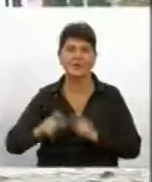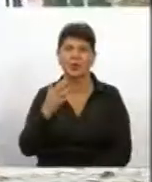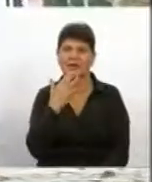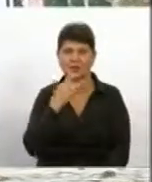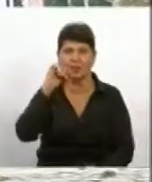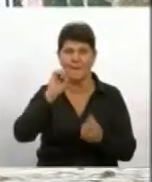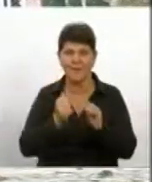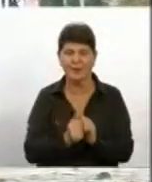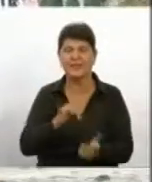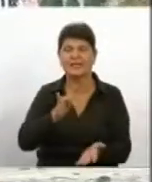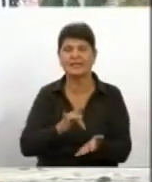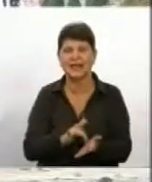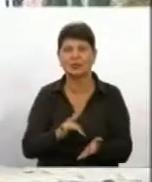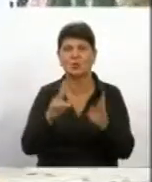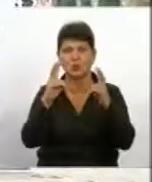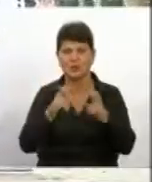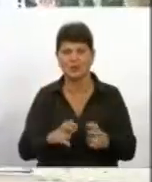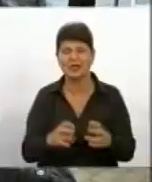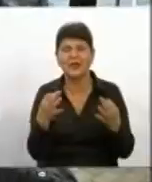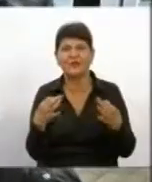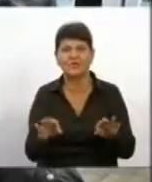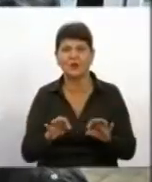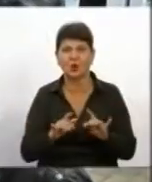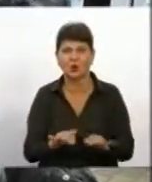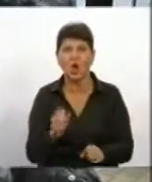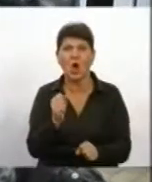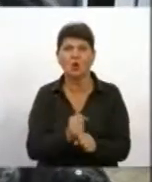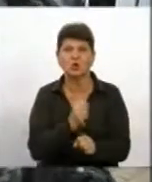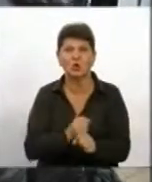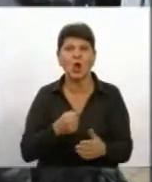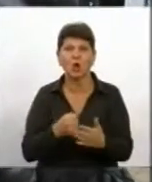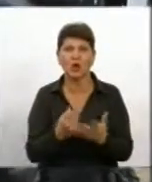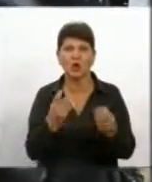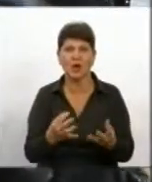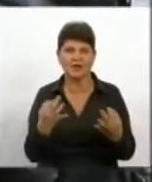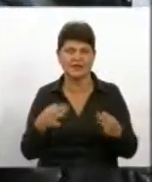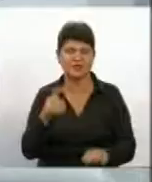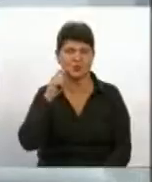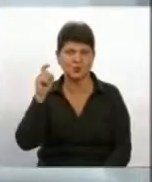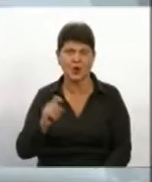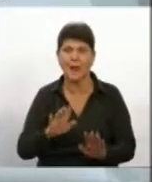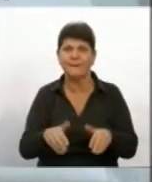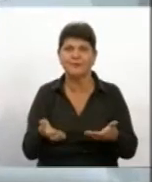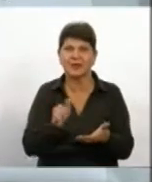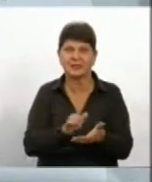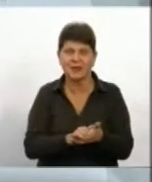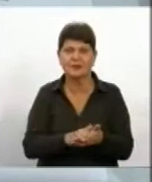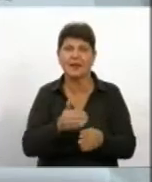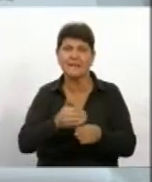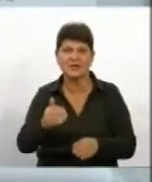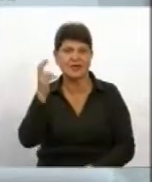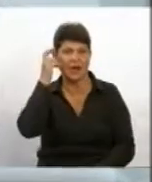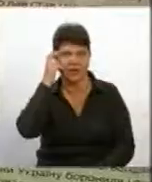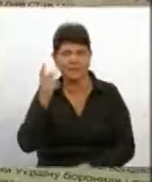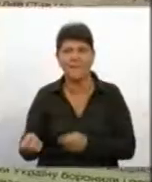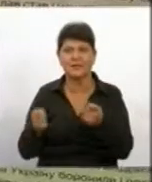Центру досліджень визвольного руху. Розробили її до Дня Незалежності України. Після презентації у Києві привезли до Вінниці. Нею